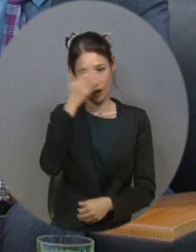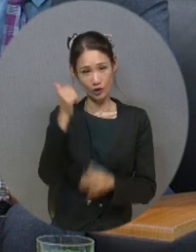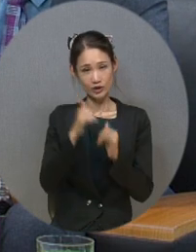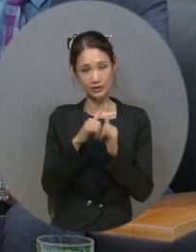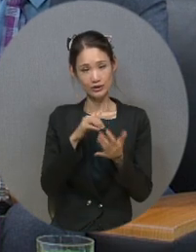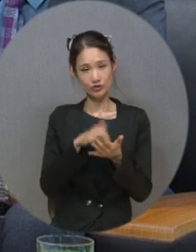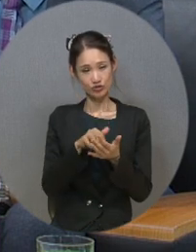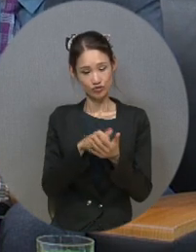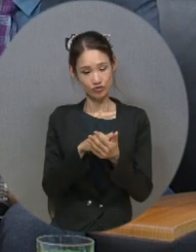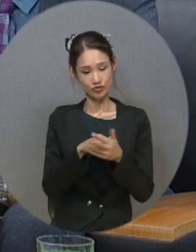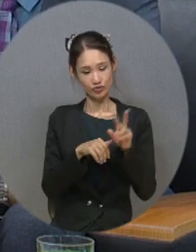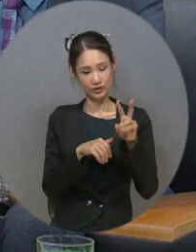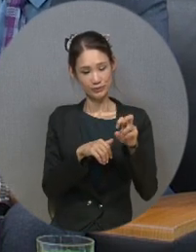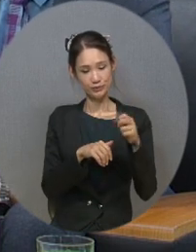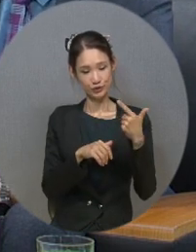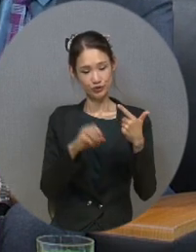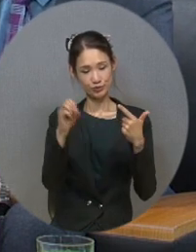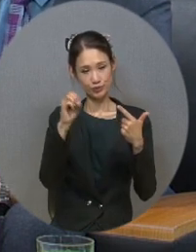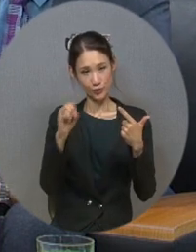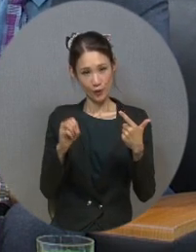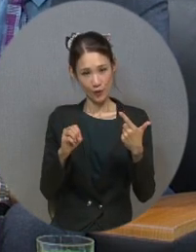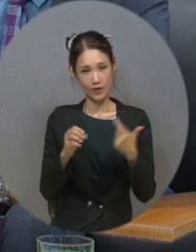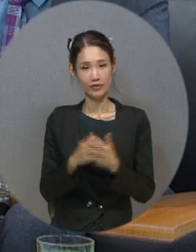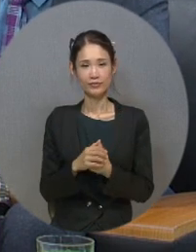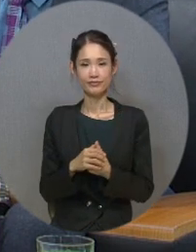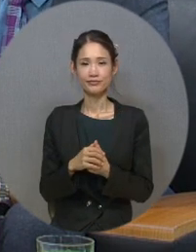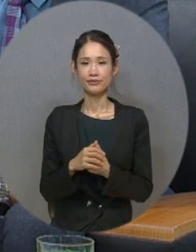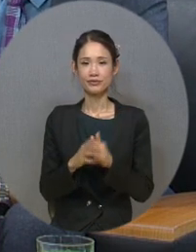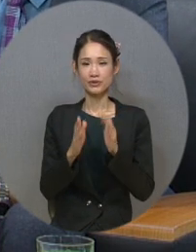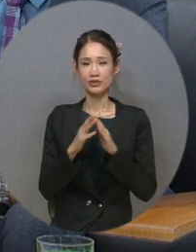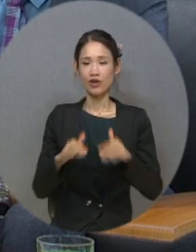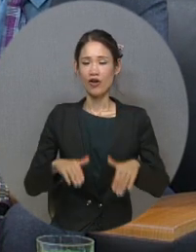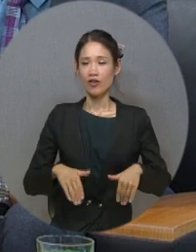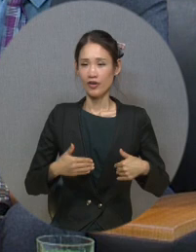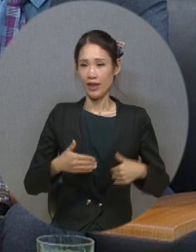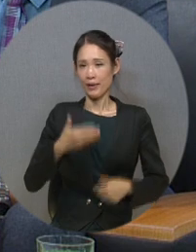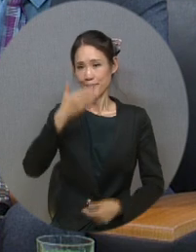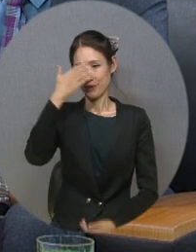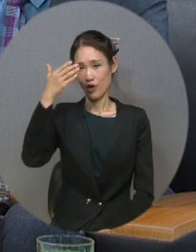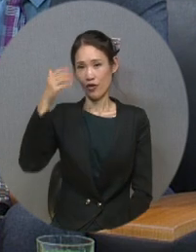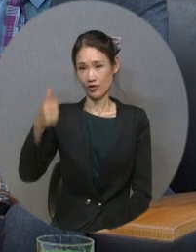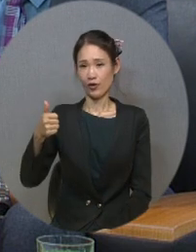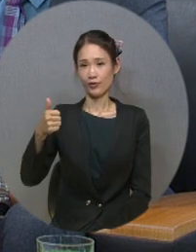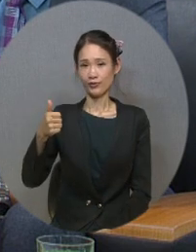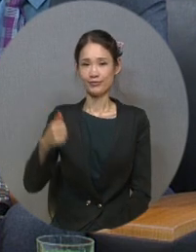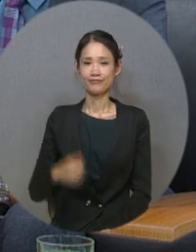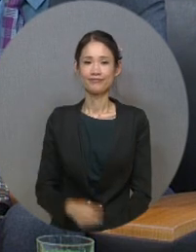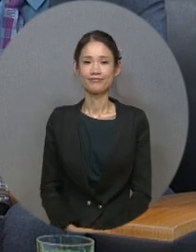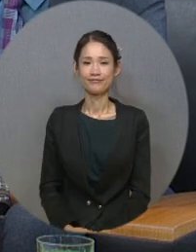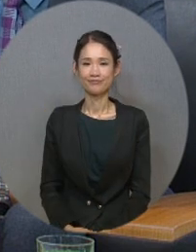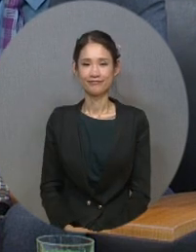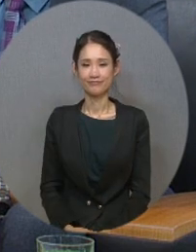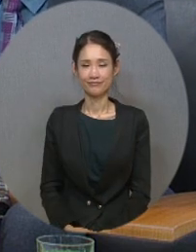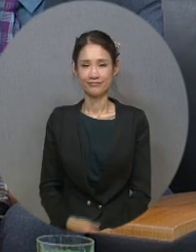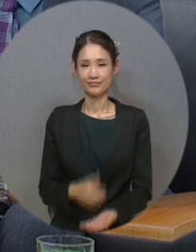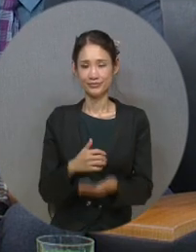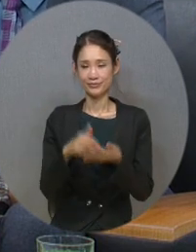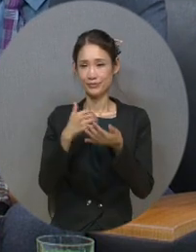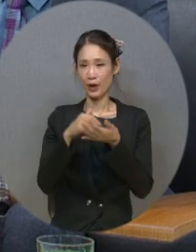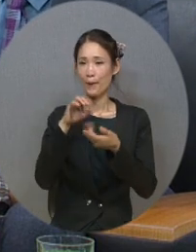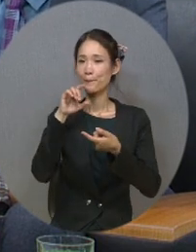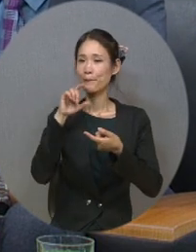비율이 26%인데 반해서 전남 청년, 그러니까 전남 평균